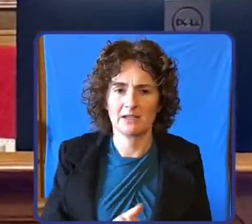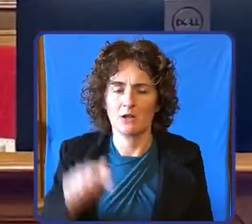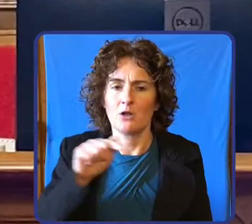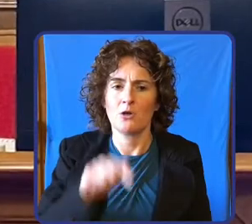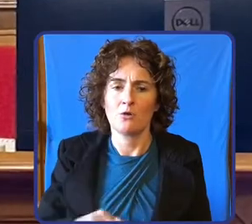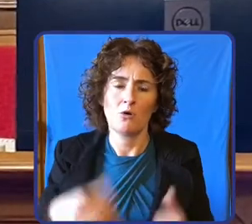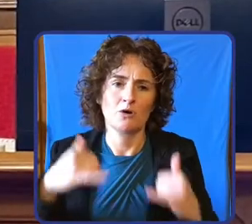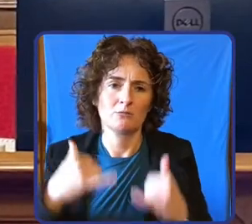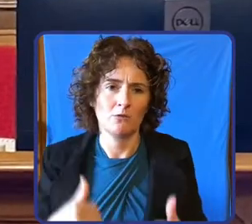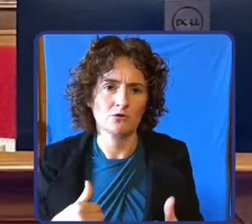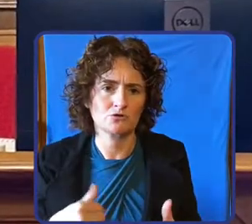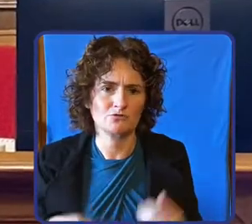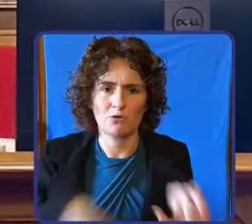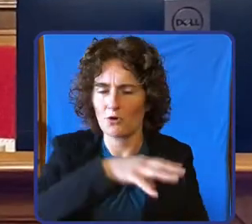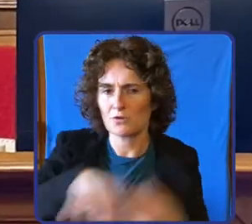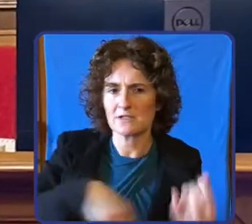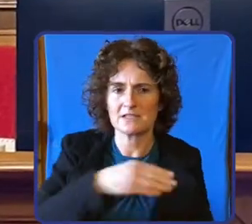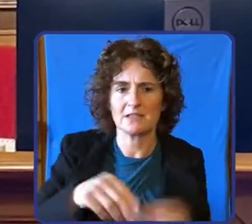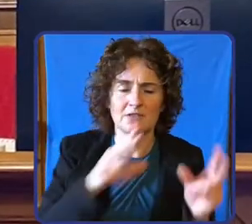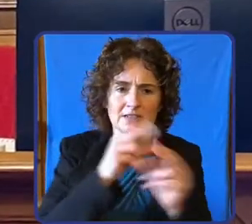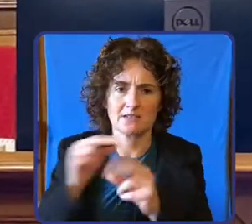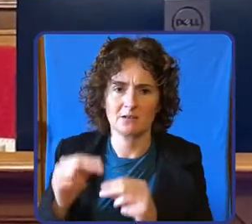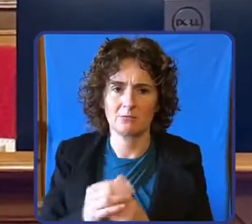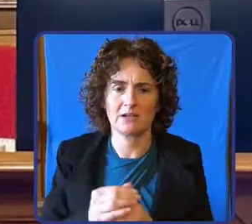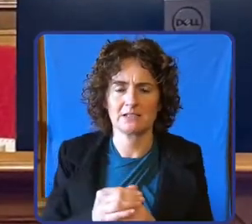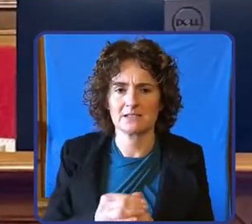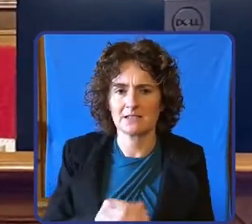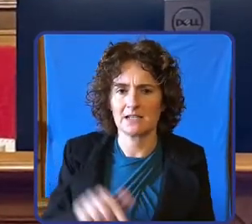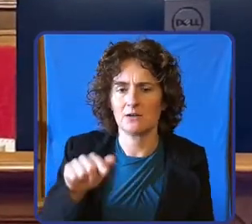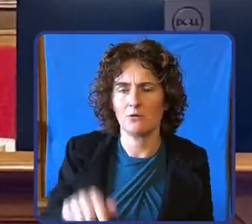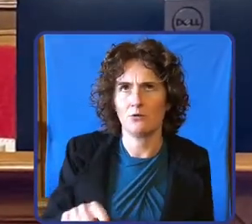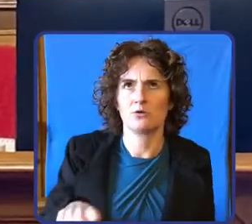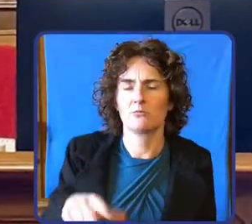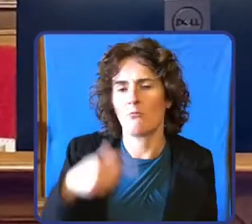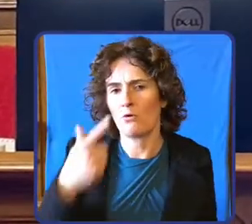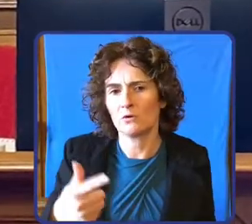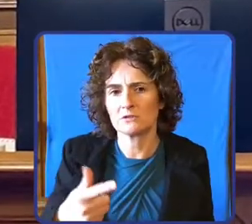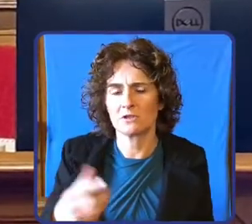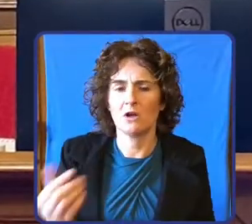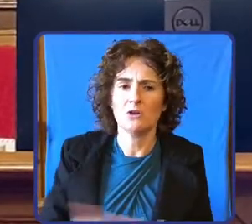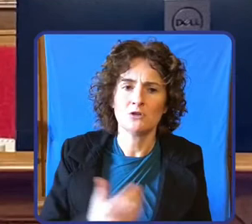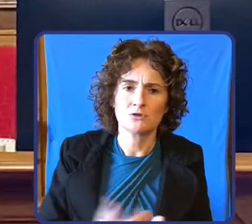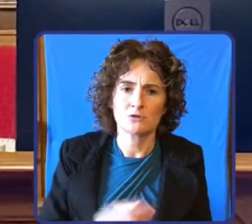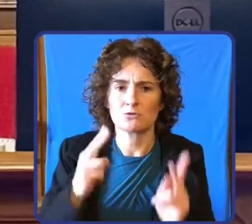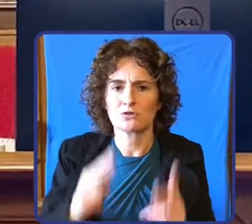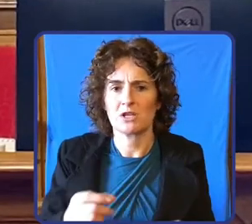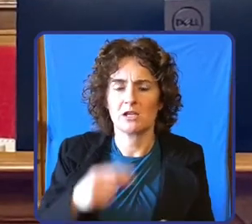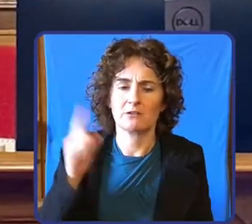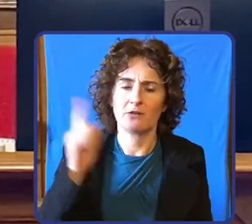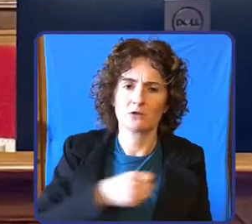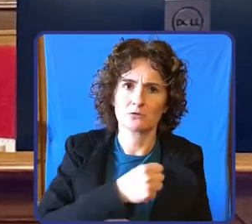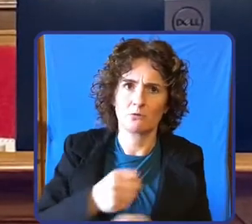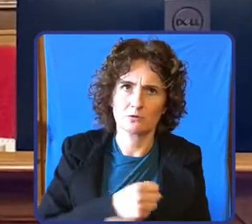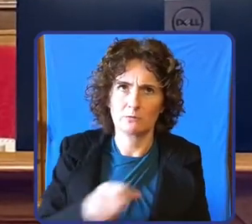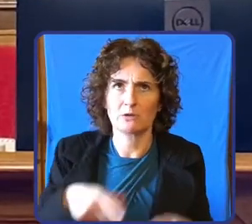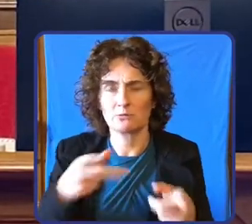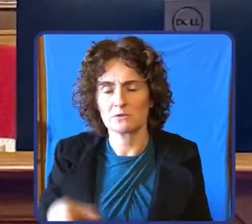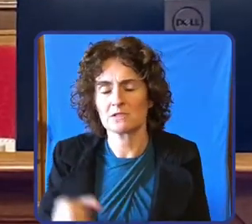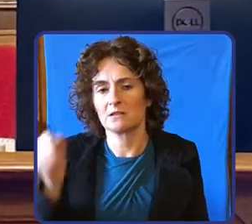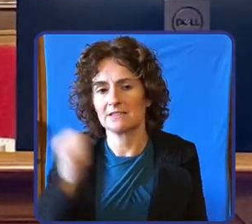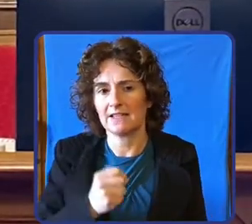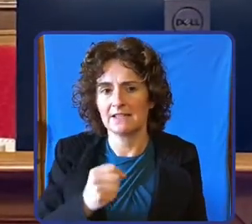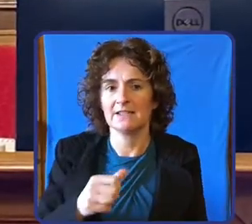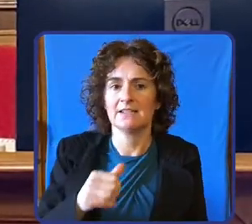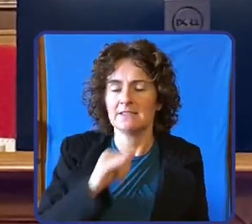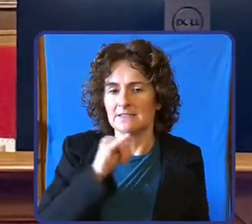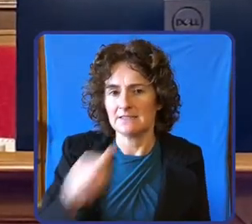ön most eddig azt mondta, hogy szükség van a Tóth Malom utcára, de nincs rá pénz. Most, amikor azt kértük, hogy kérjünk pénzt, akkor azt